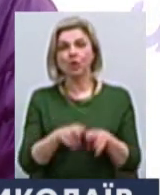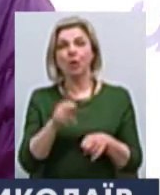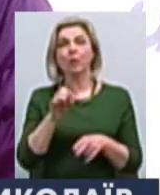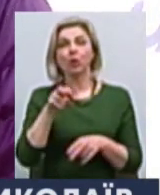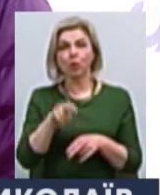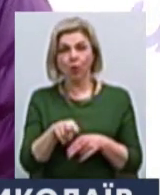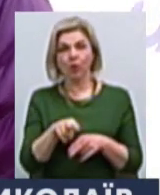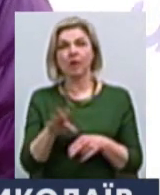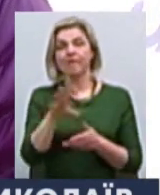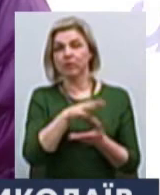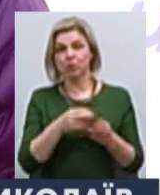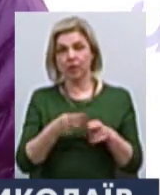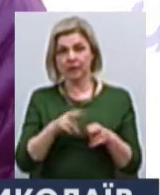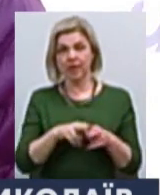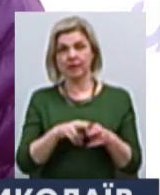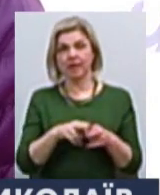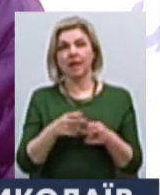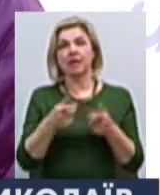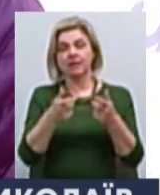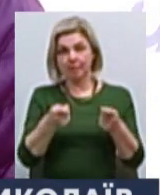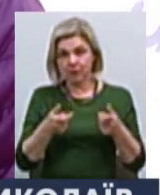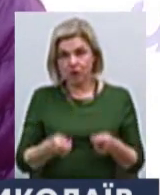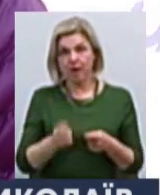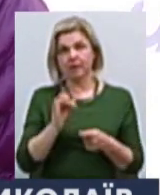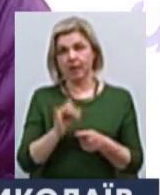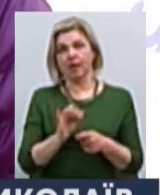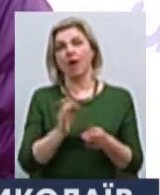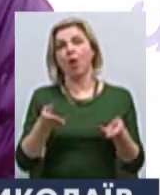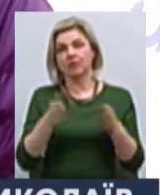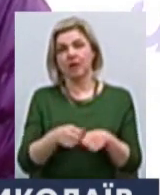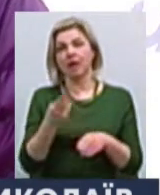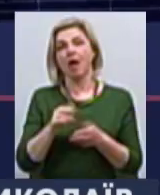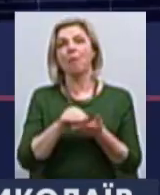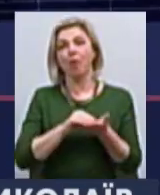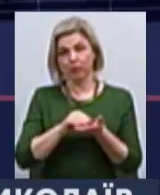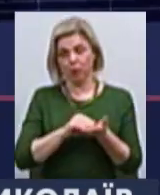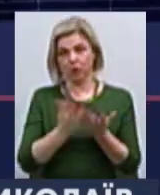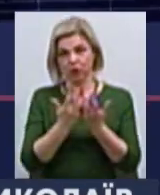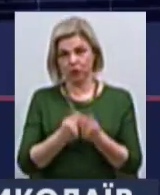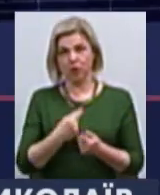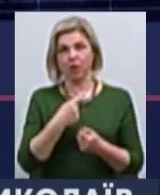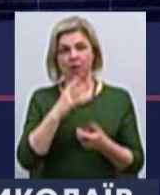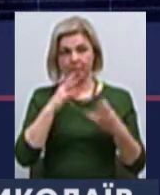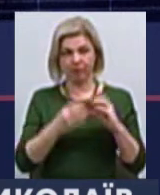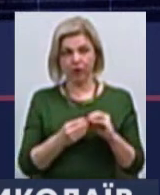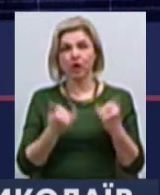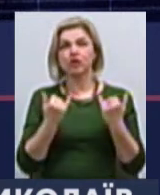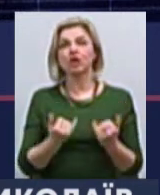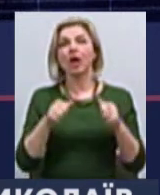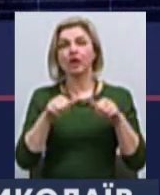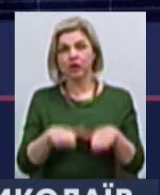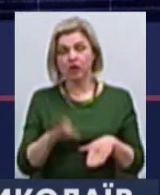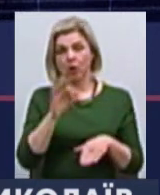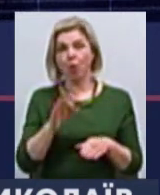протоколом. Все це запечатали і залишили для повторного проведення підрахунку. Наразі вирішується питання про порушення